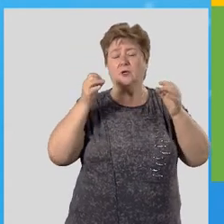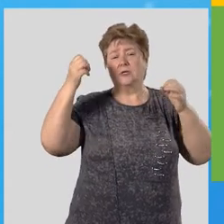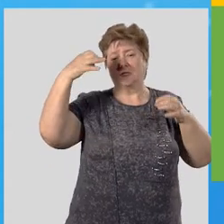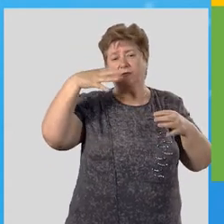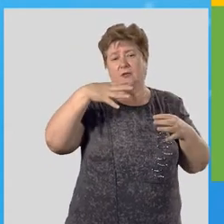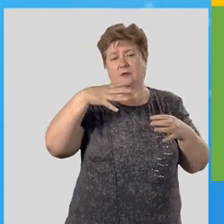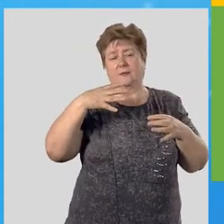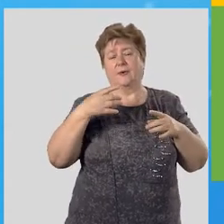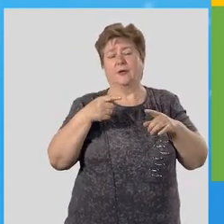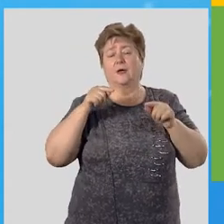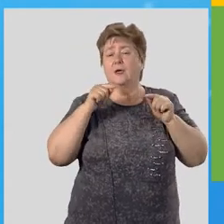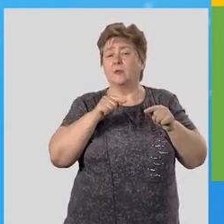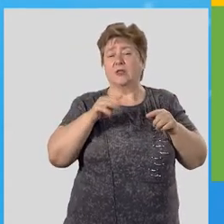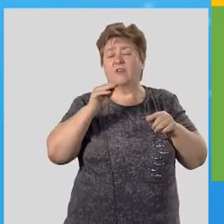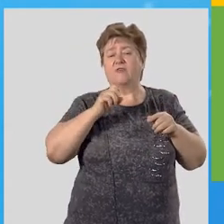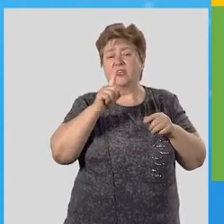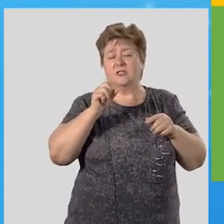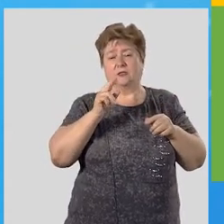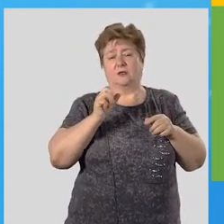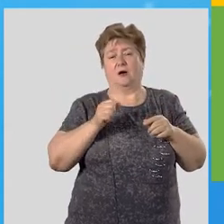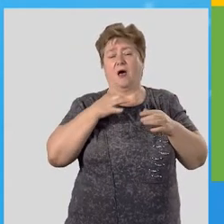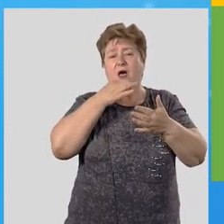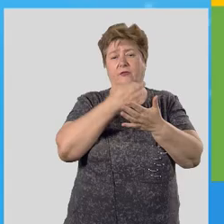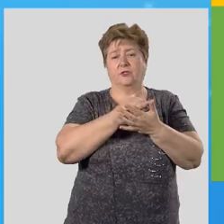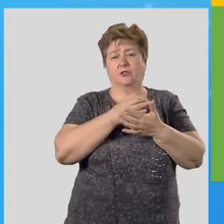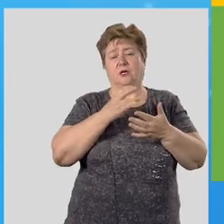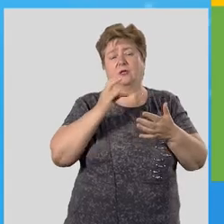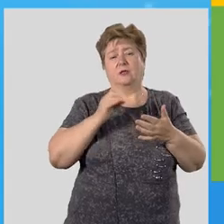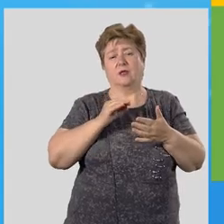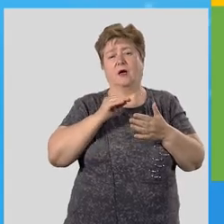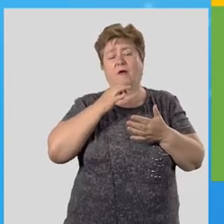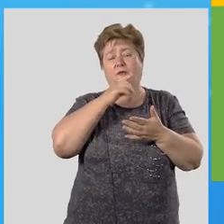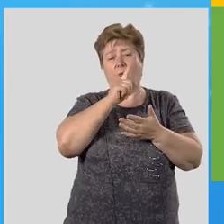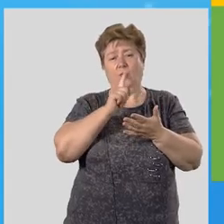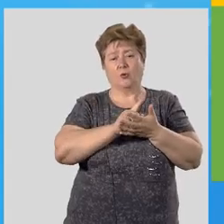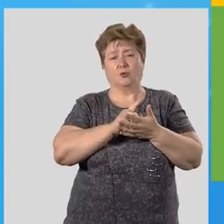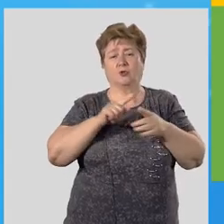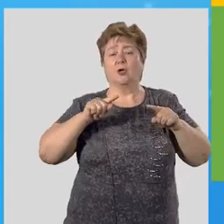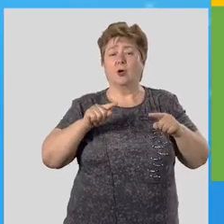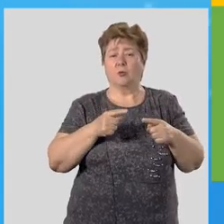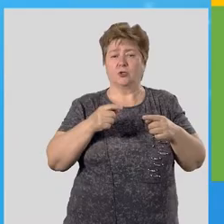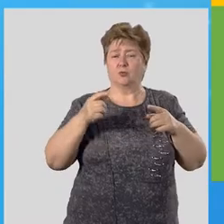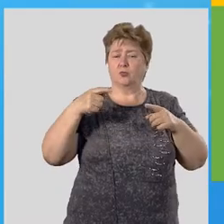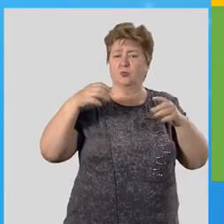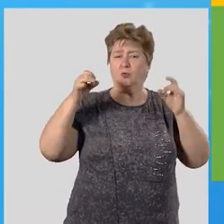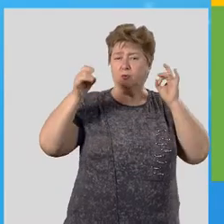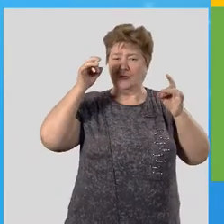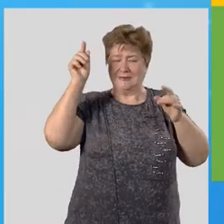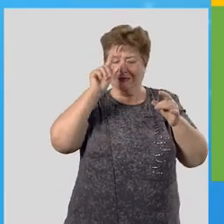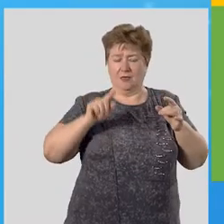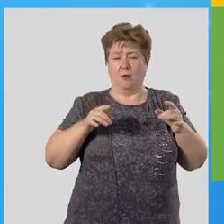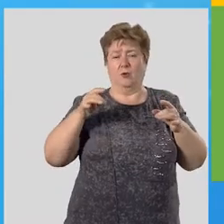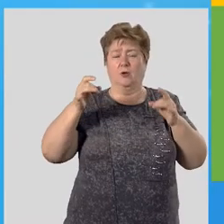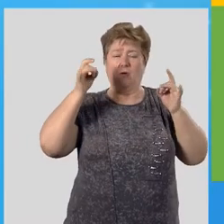свет. Именно физика отвечает на вопросы, почему сверкает молния